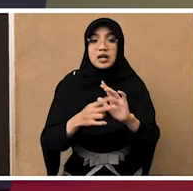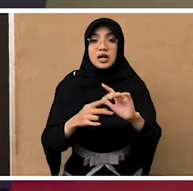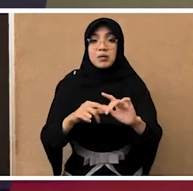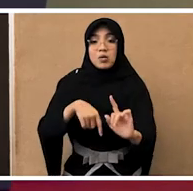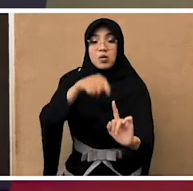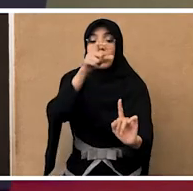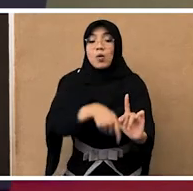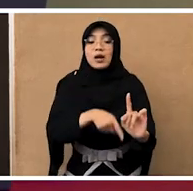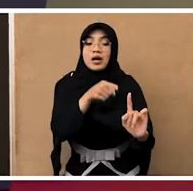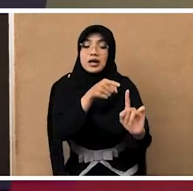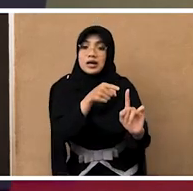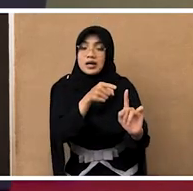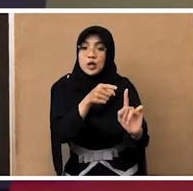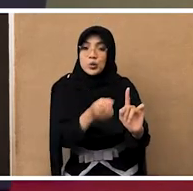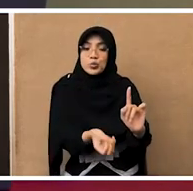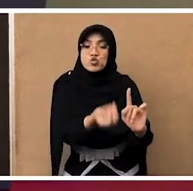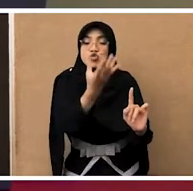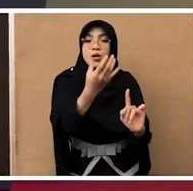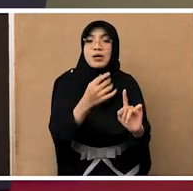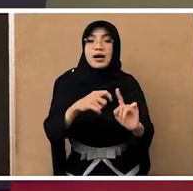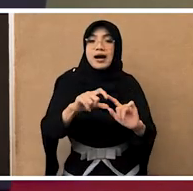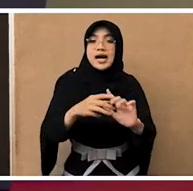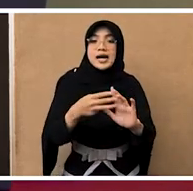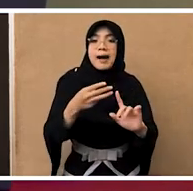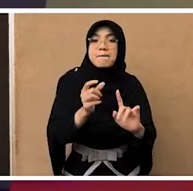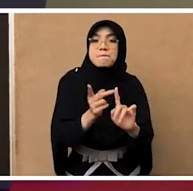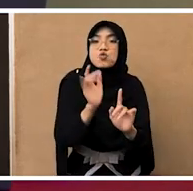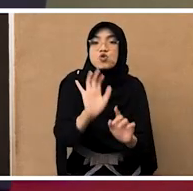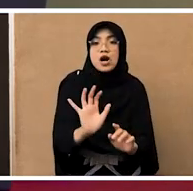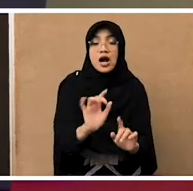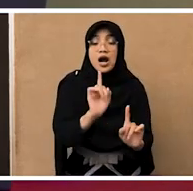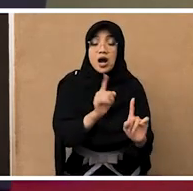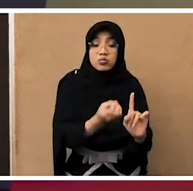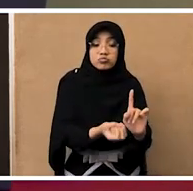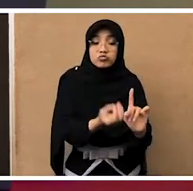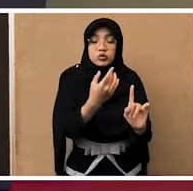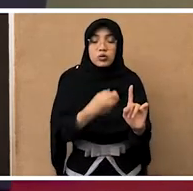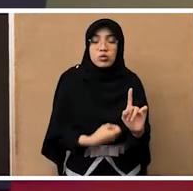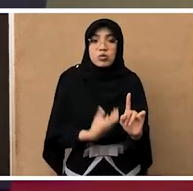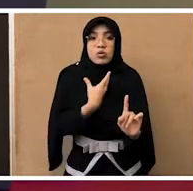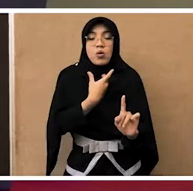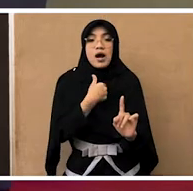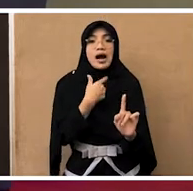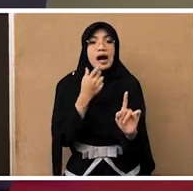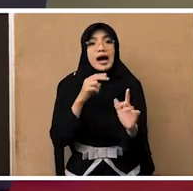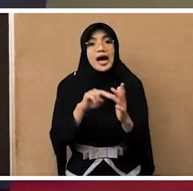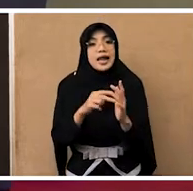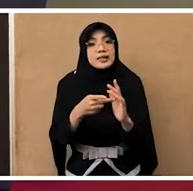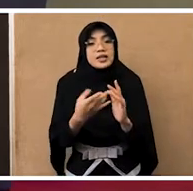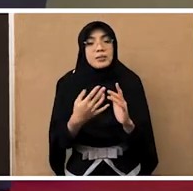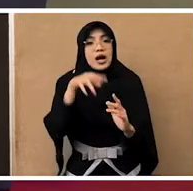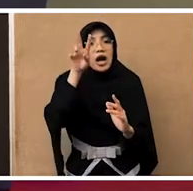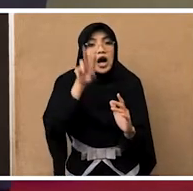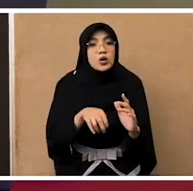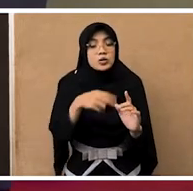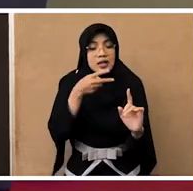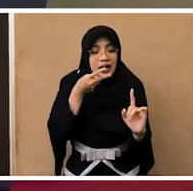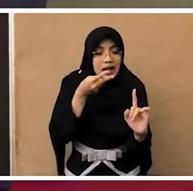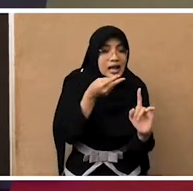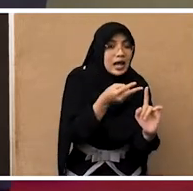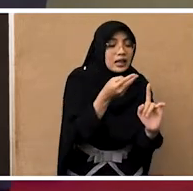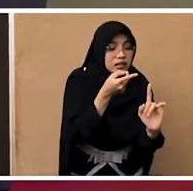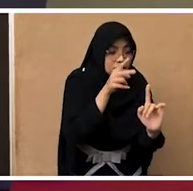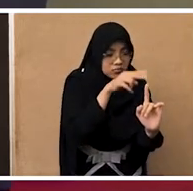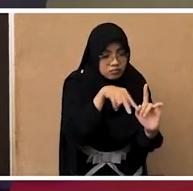itu sedang mengalami kekambuhan atau tidak ketika sedang mengalami kekambuhan maka harus dilihat Lagi